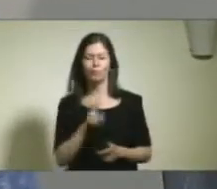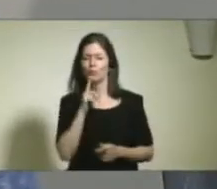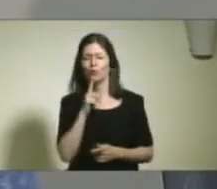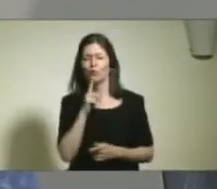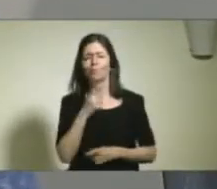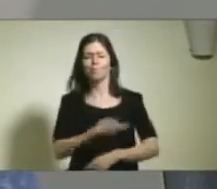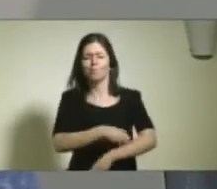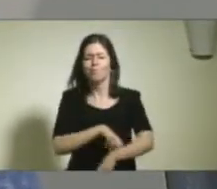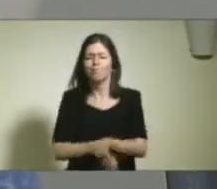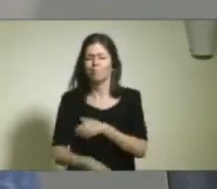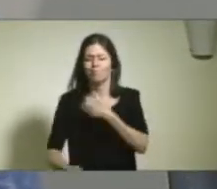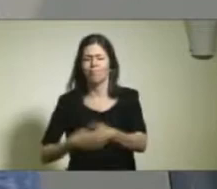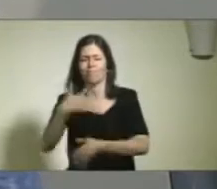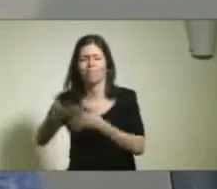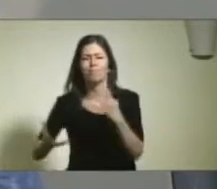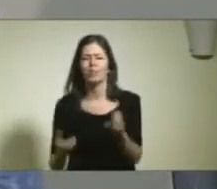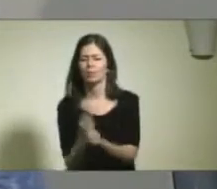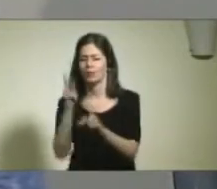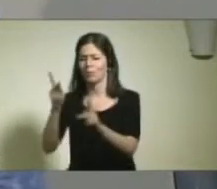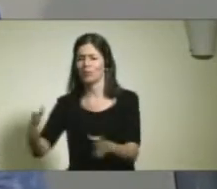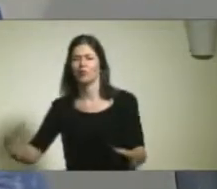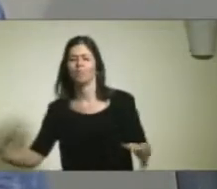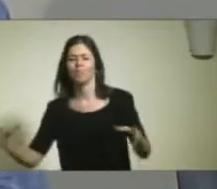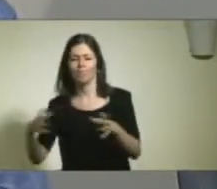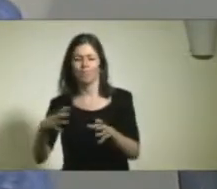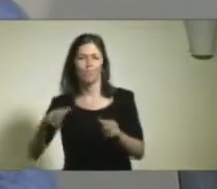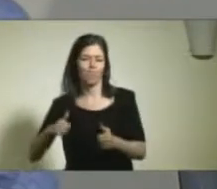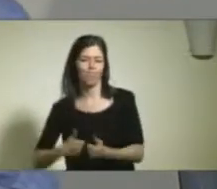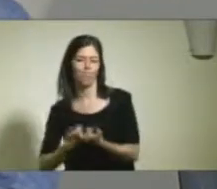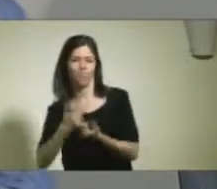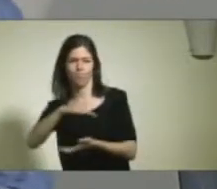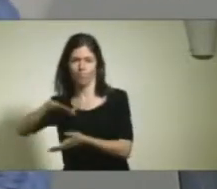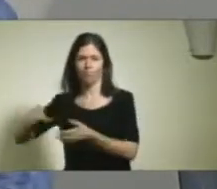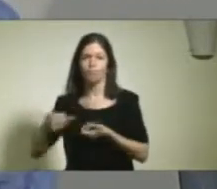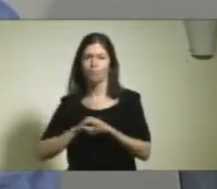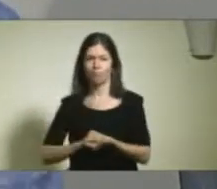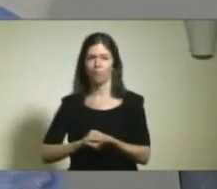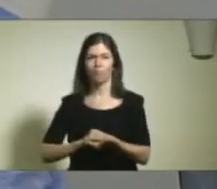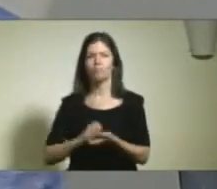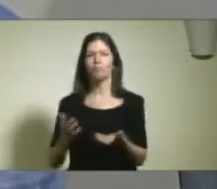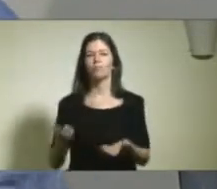On va essayer de rallier le plus de gens possible autour de cet enjeu.